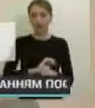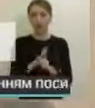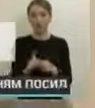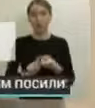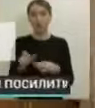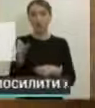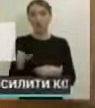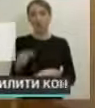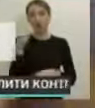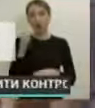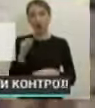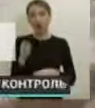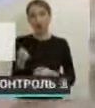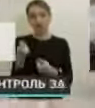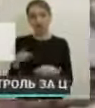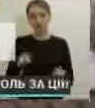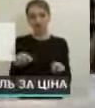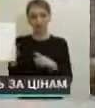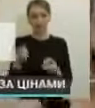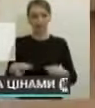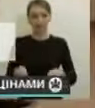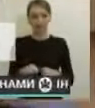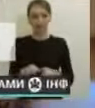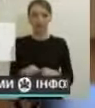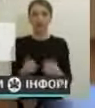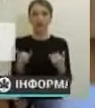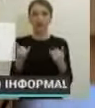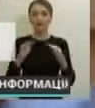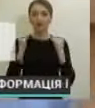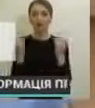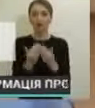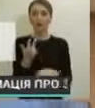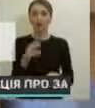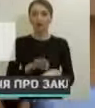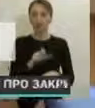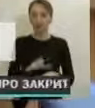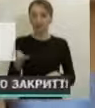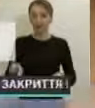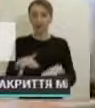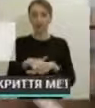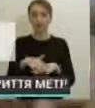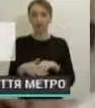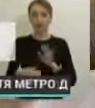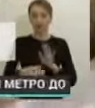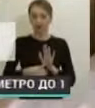скасував накази про особливі умови для окремих громадян України в медзакладах. Інформацію, яку поширили